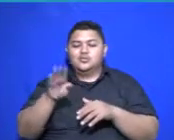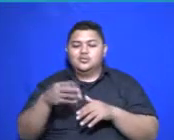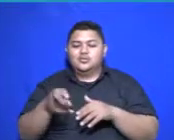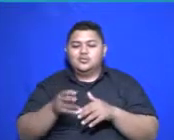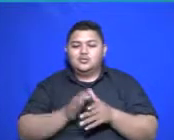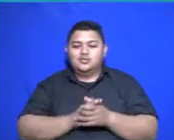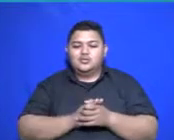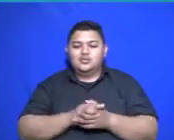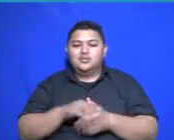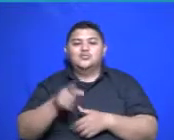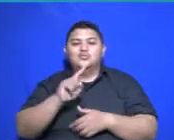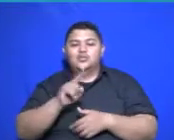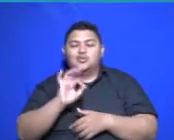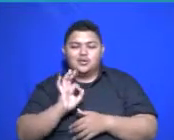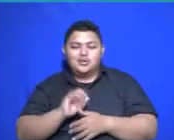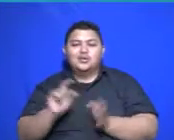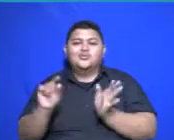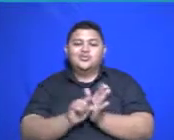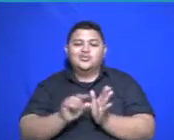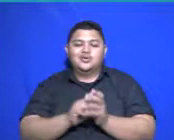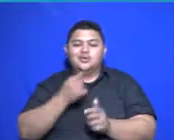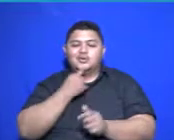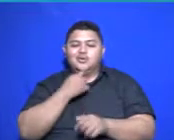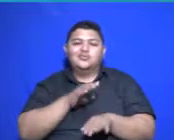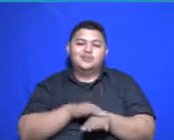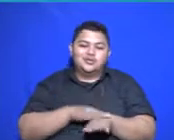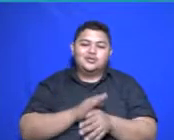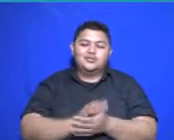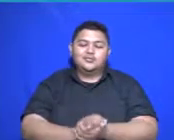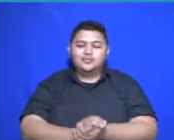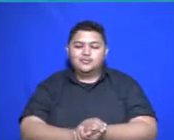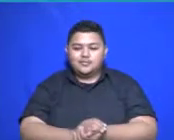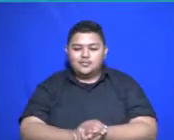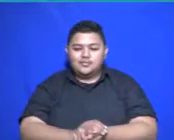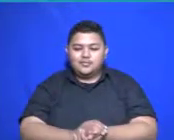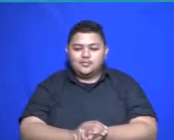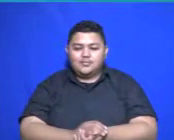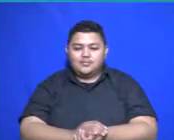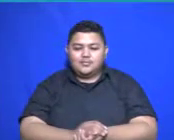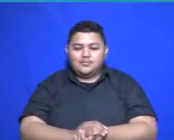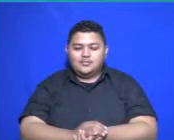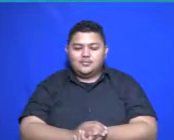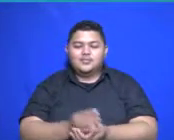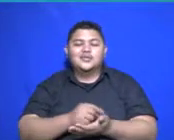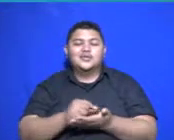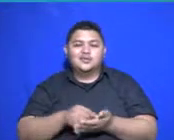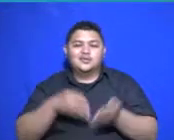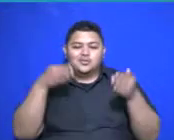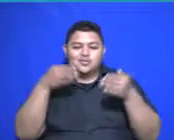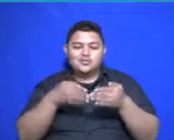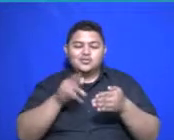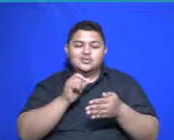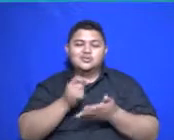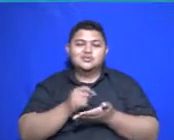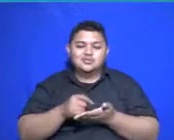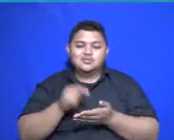punya undang-undang budaya. Ini menurut saya adalah catatan yang khusus yang kita